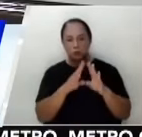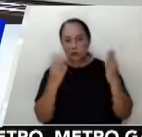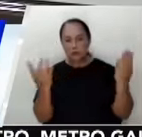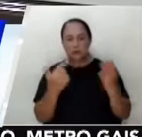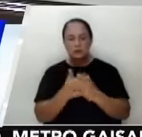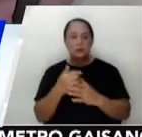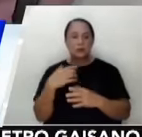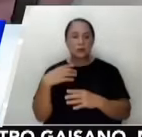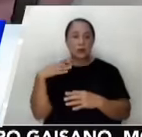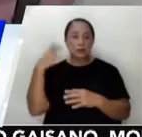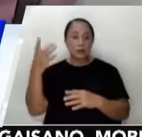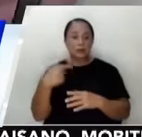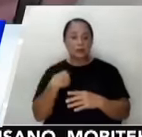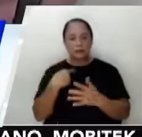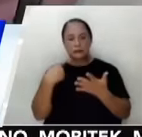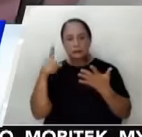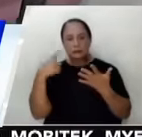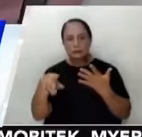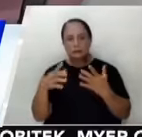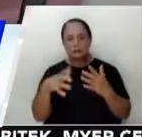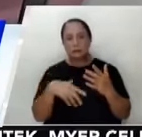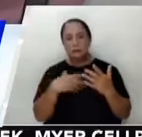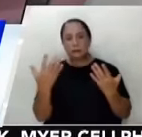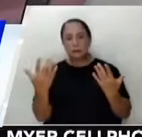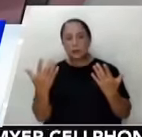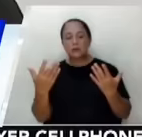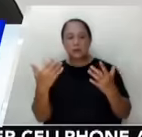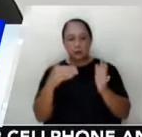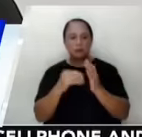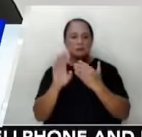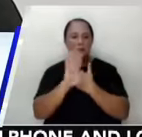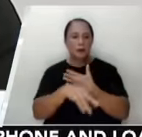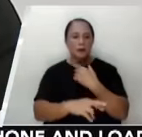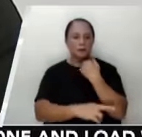na dati pero nang mawala ito, balik operasyon uli ang mga resort.